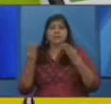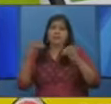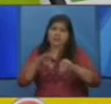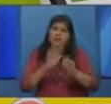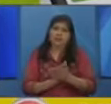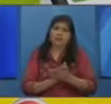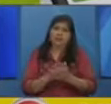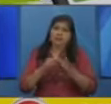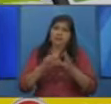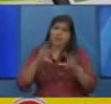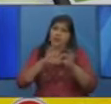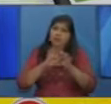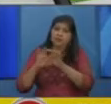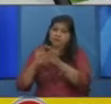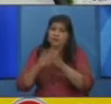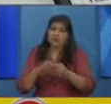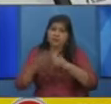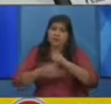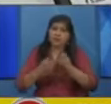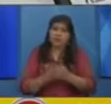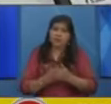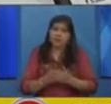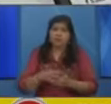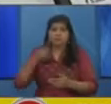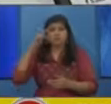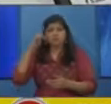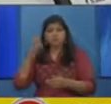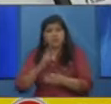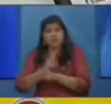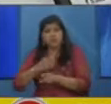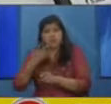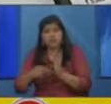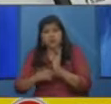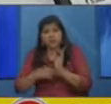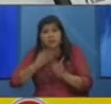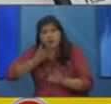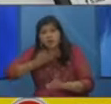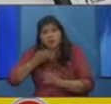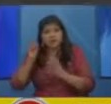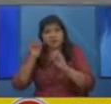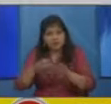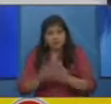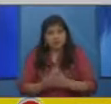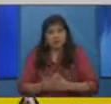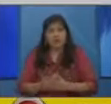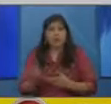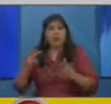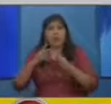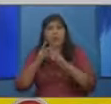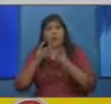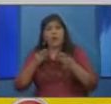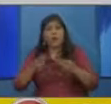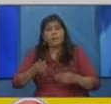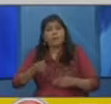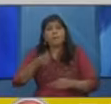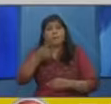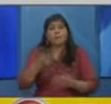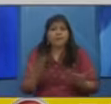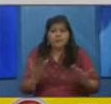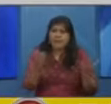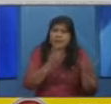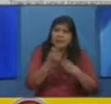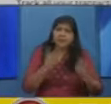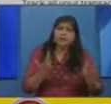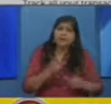और उनकी टीम किसानों को तकनीकी रूप से जागरूक कर रही हैं, ऑनलाइन पेमेंट और खरीदारी